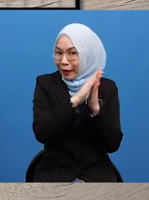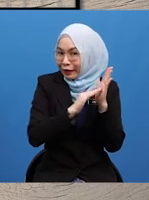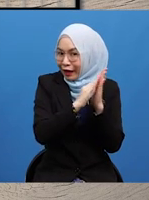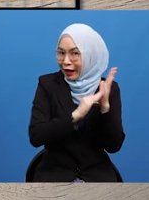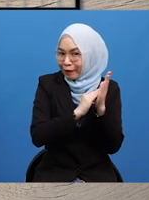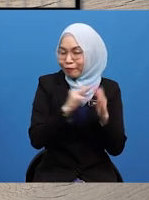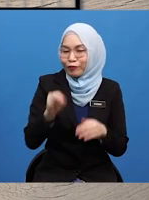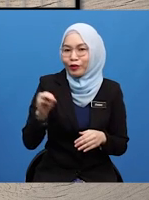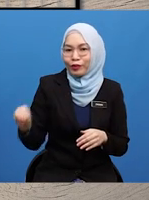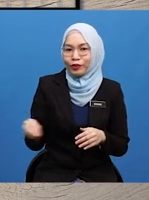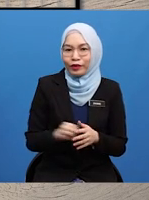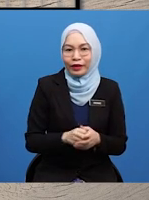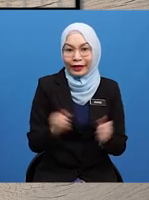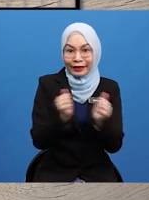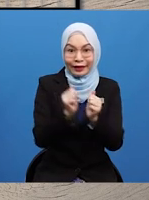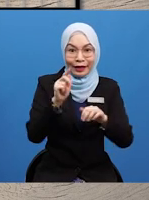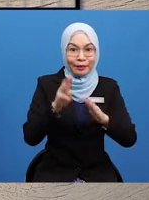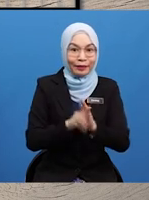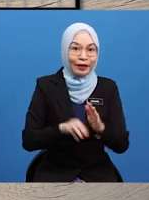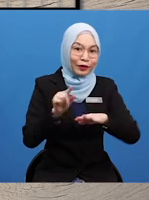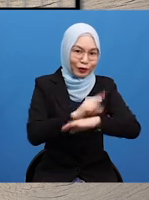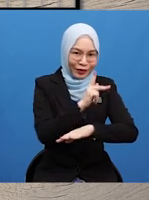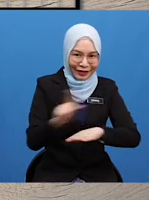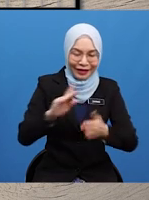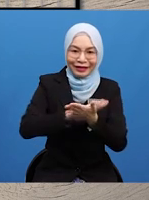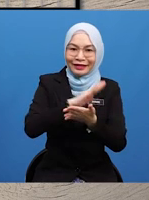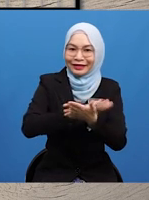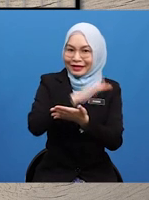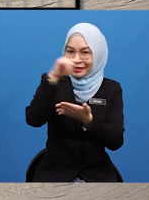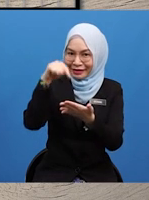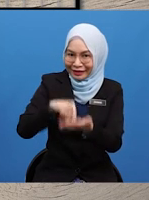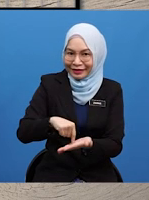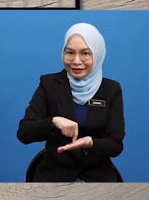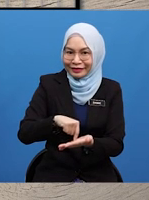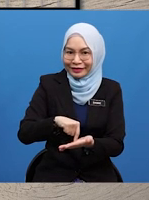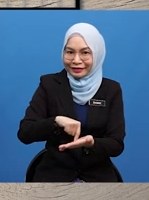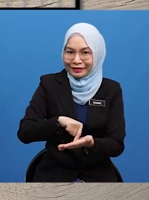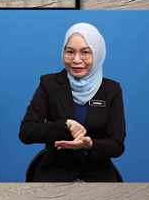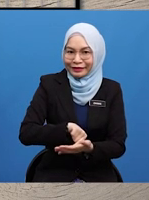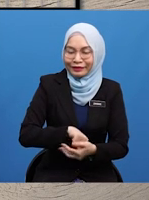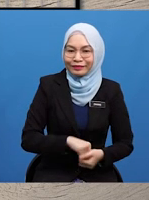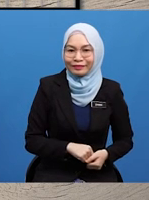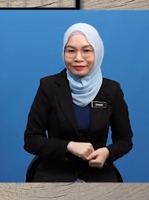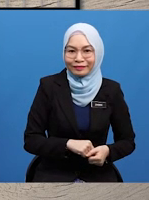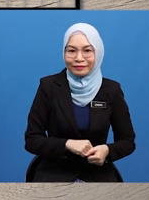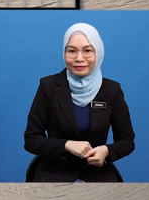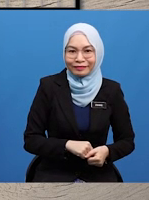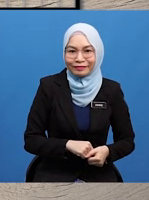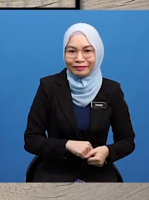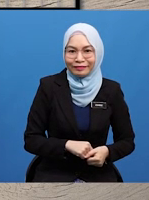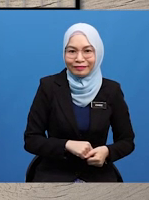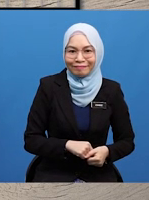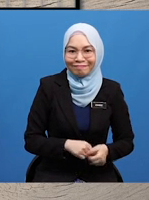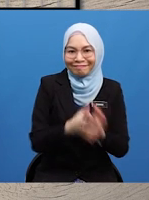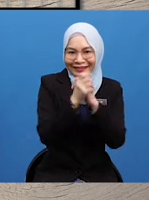murid-murid dengan menggunakan kertas petak dan atau kertas graf tadi.